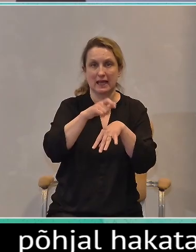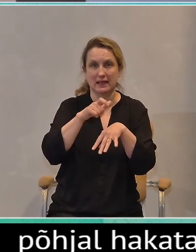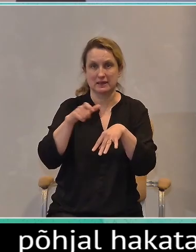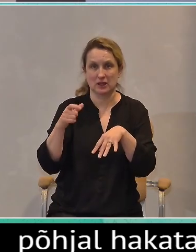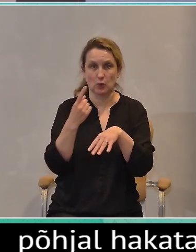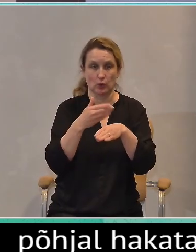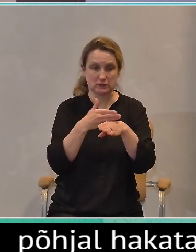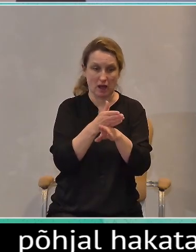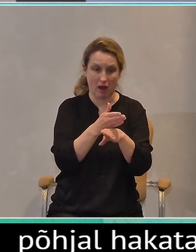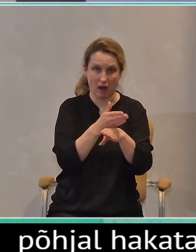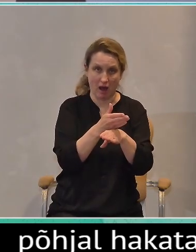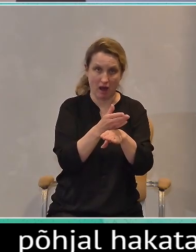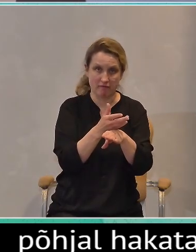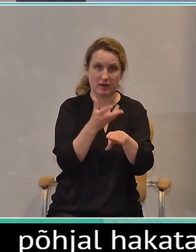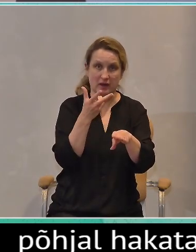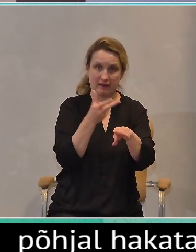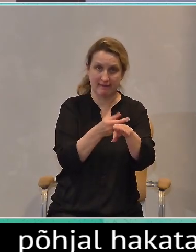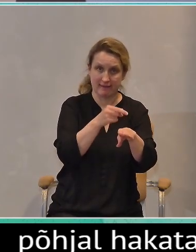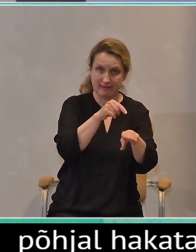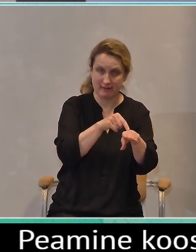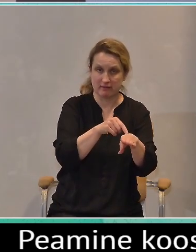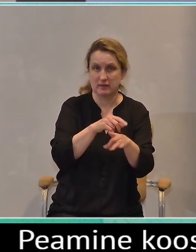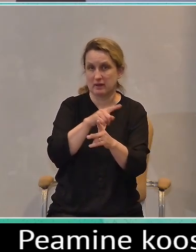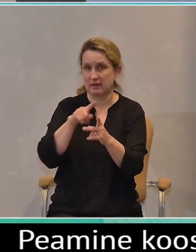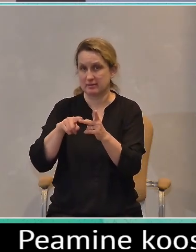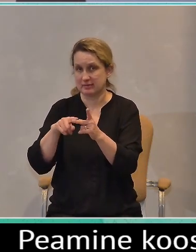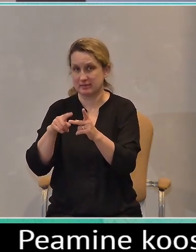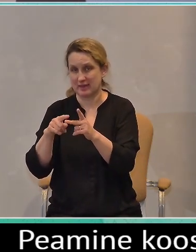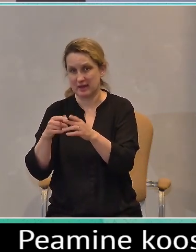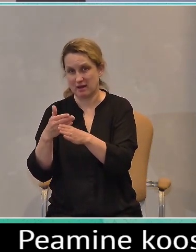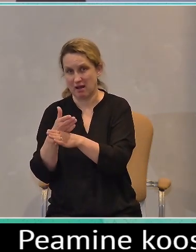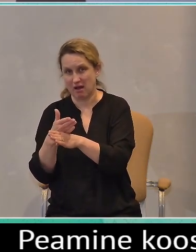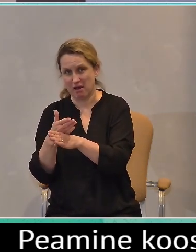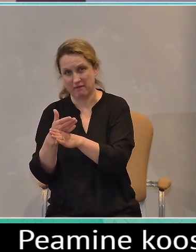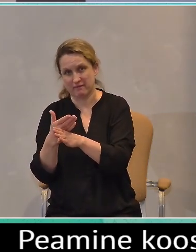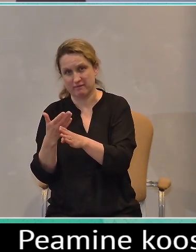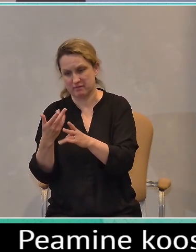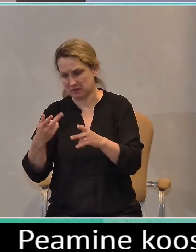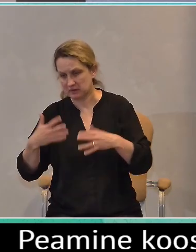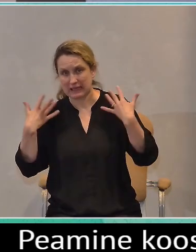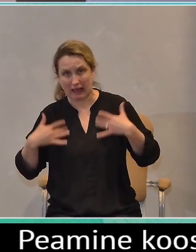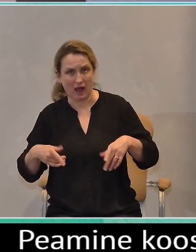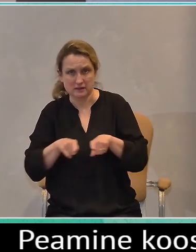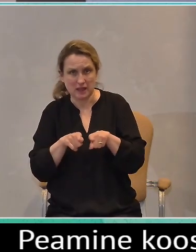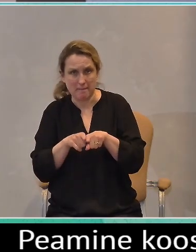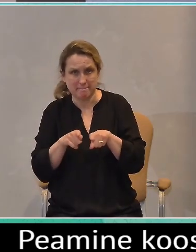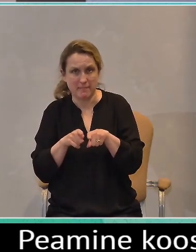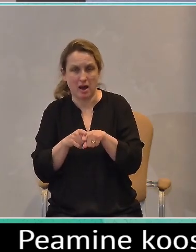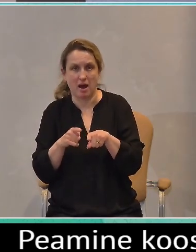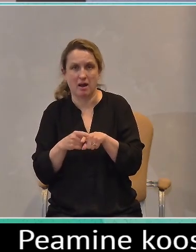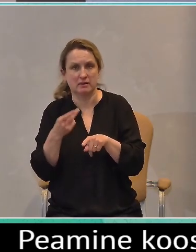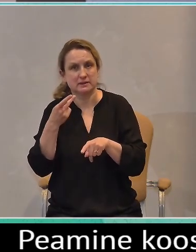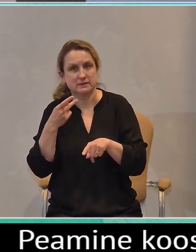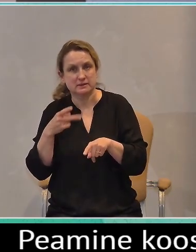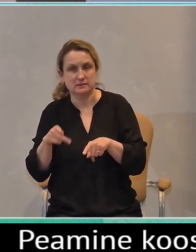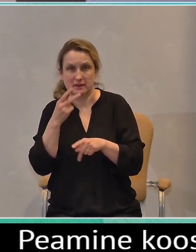ühele haavale pandi ravimit ja kehal otsiti analoogne haav ka, kuhu ravimid pandi platseebot ja